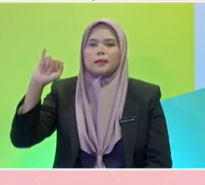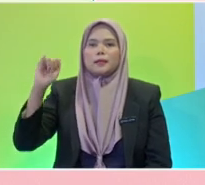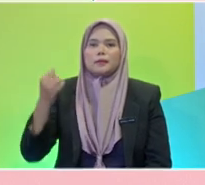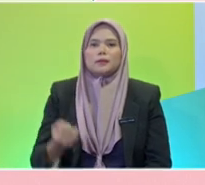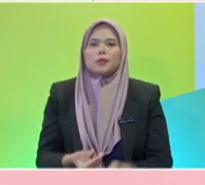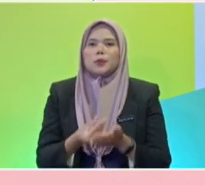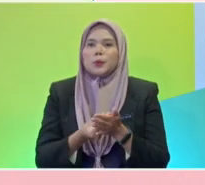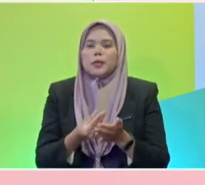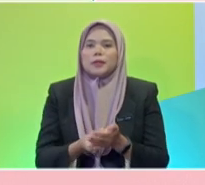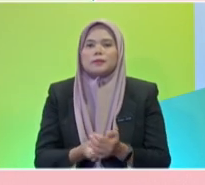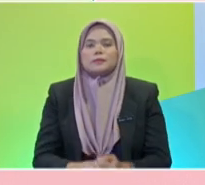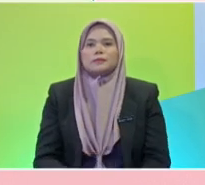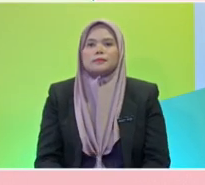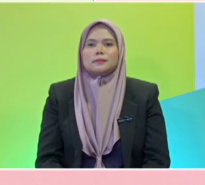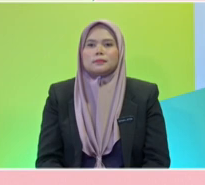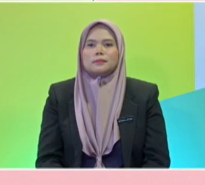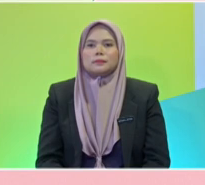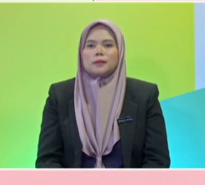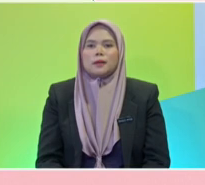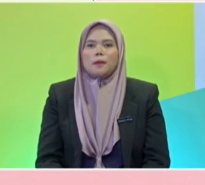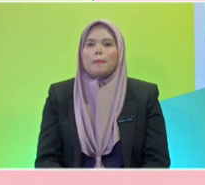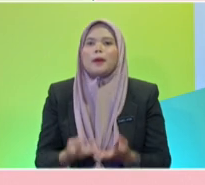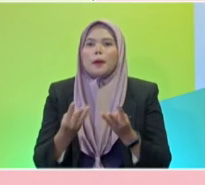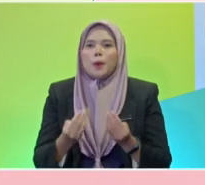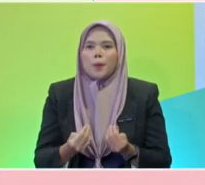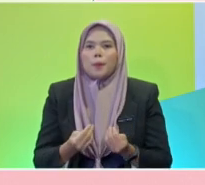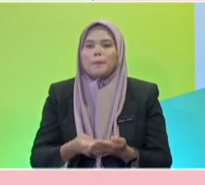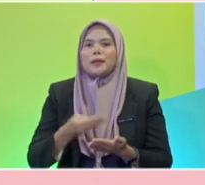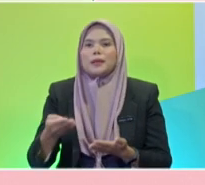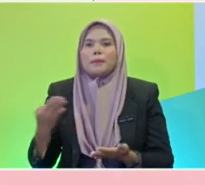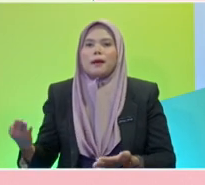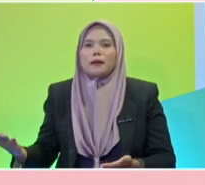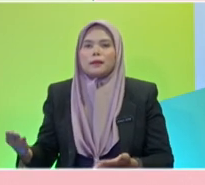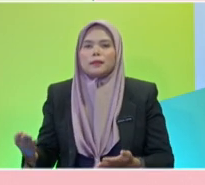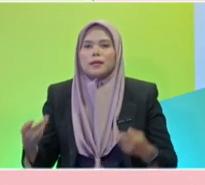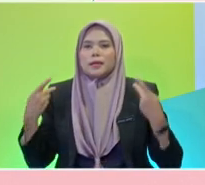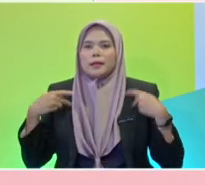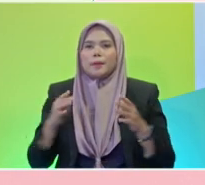membeli barang di kedai buku atau disimpan di dalam tabung